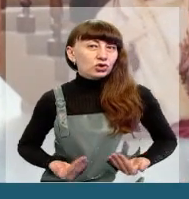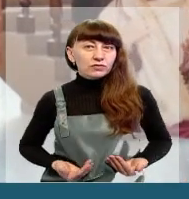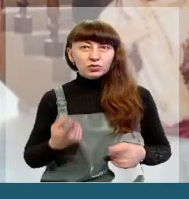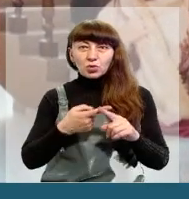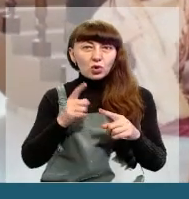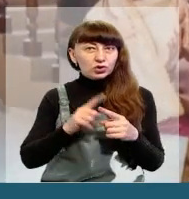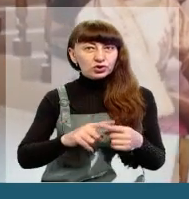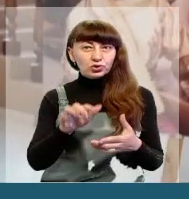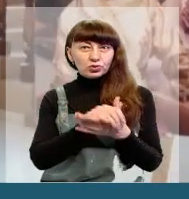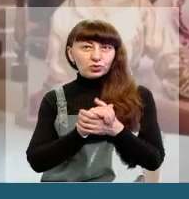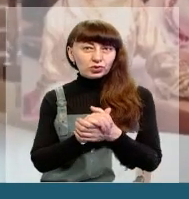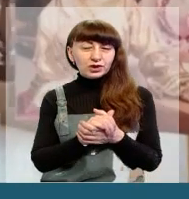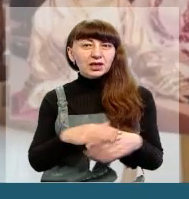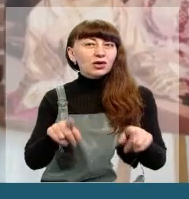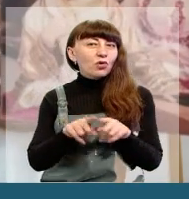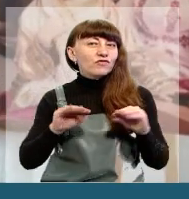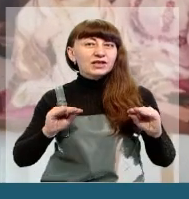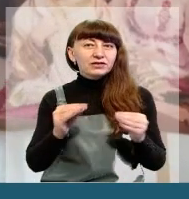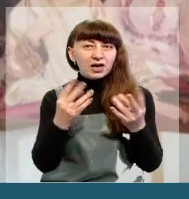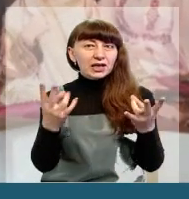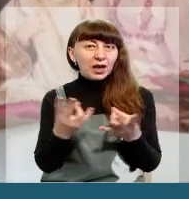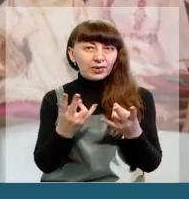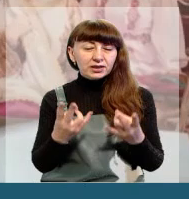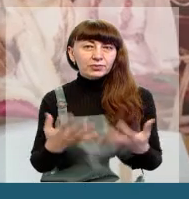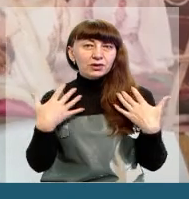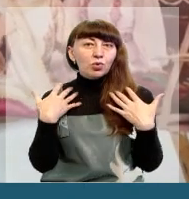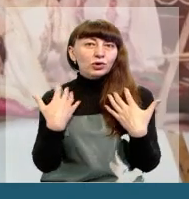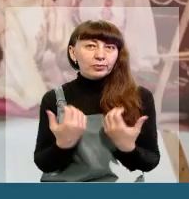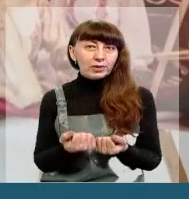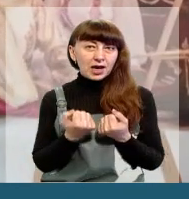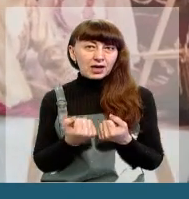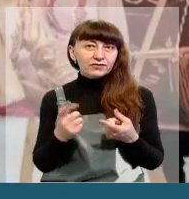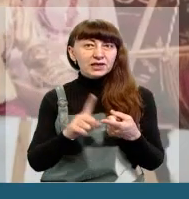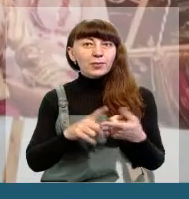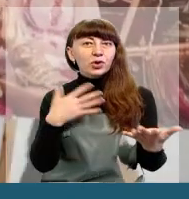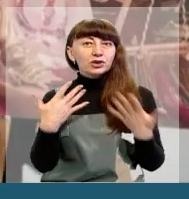очень дружно, и такие фестивали, я думаю, необходимы. Это укрепляет наше